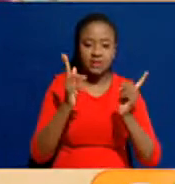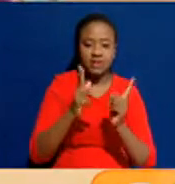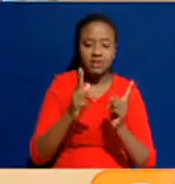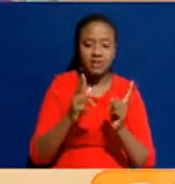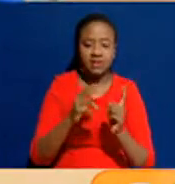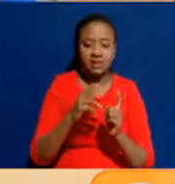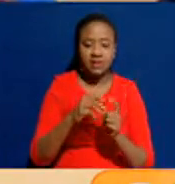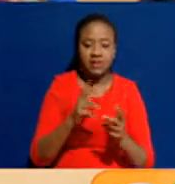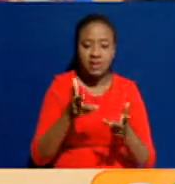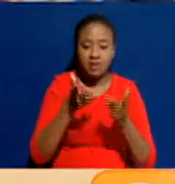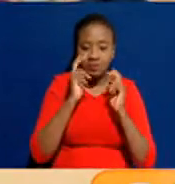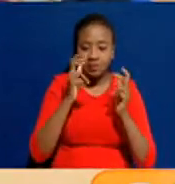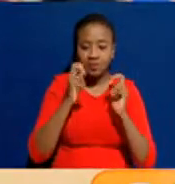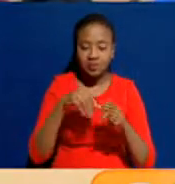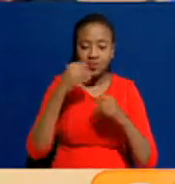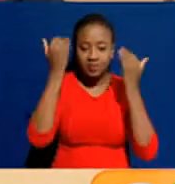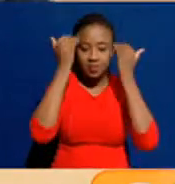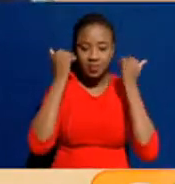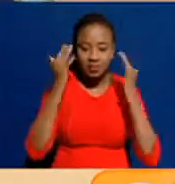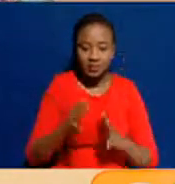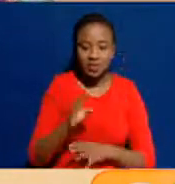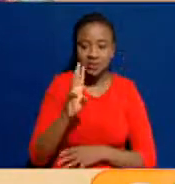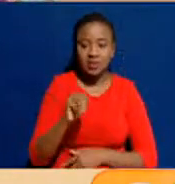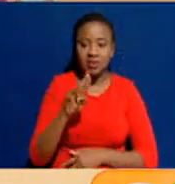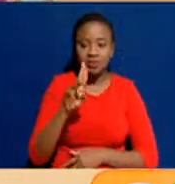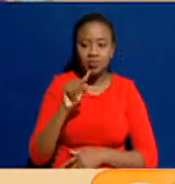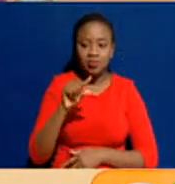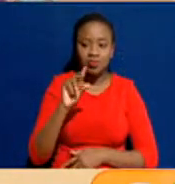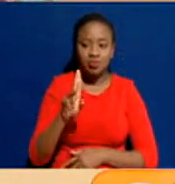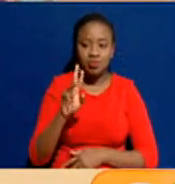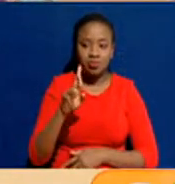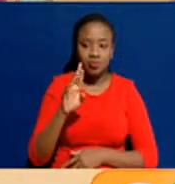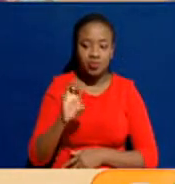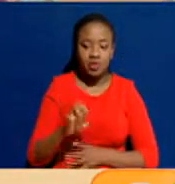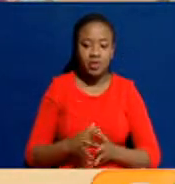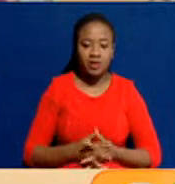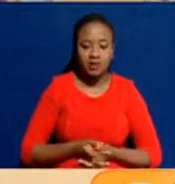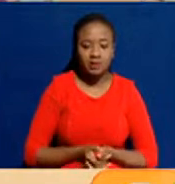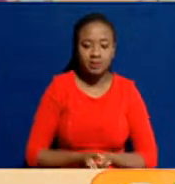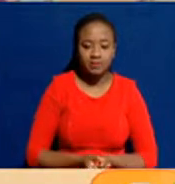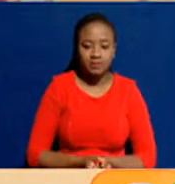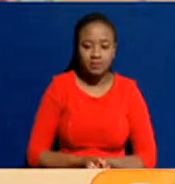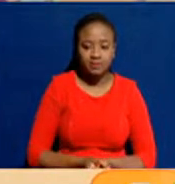jaji Mugure Thande. Seth Olale, runinga